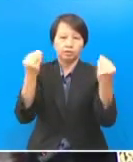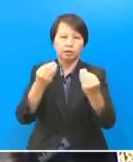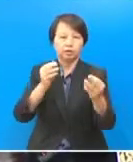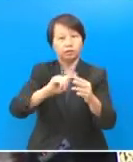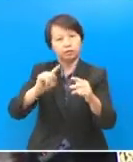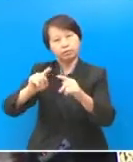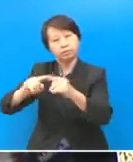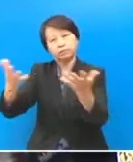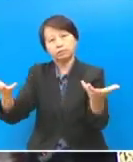sebagainya terima kasih soal ancaman